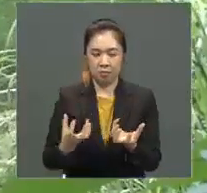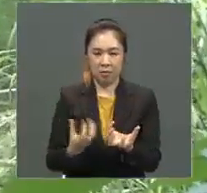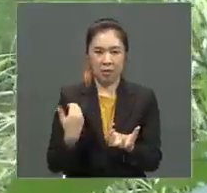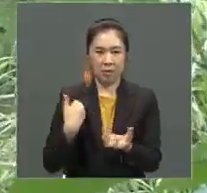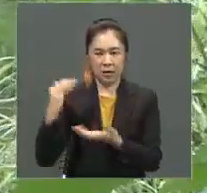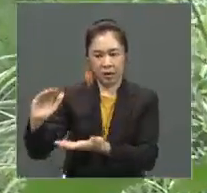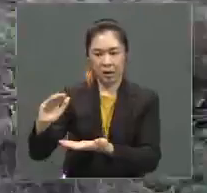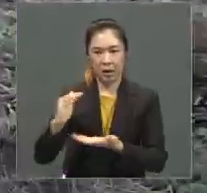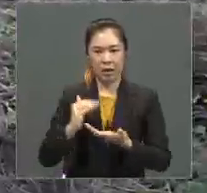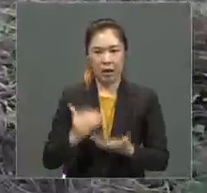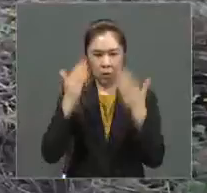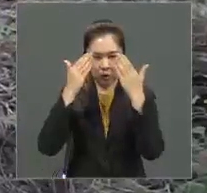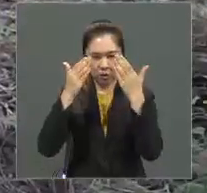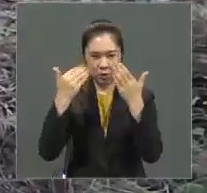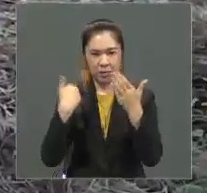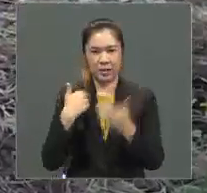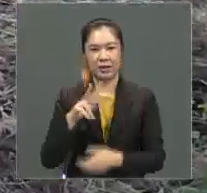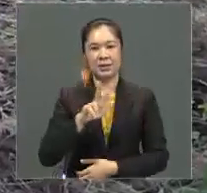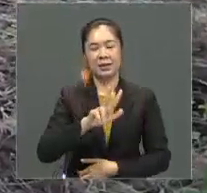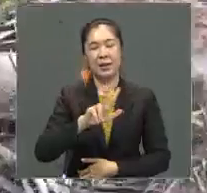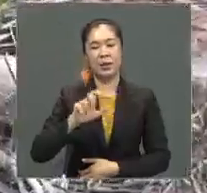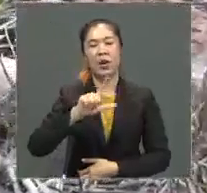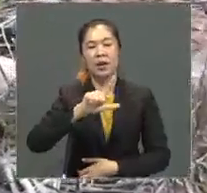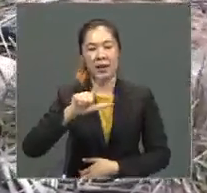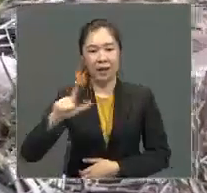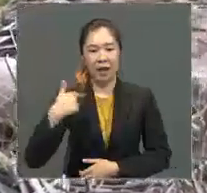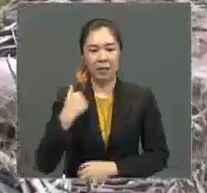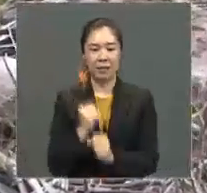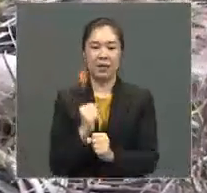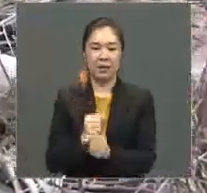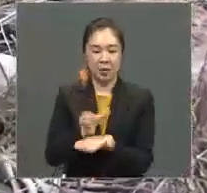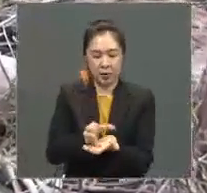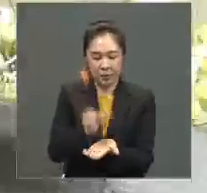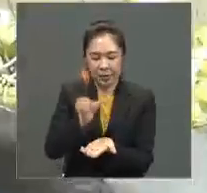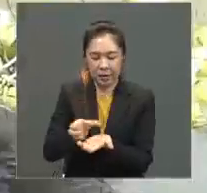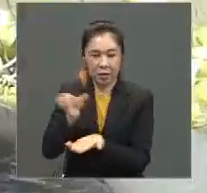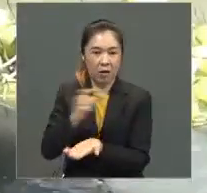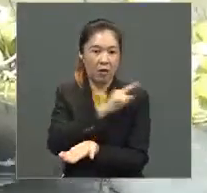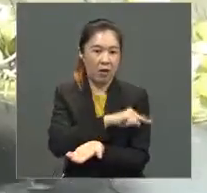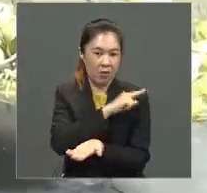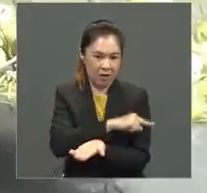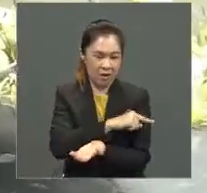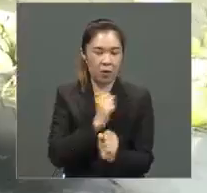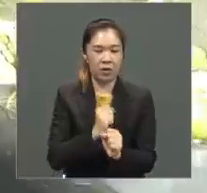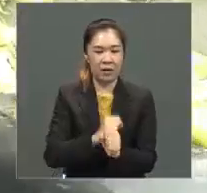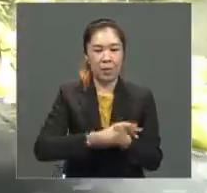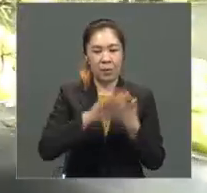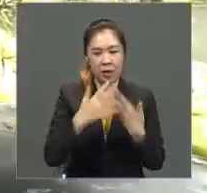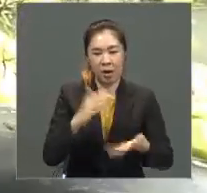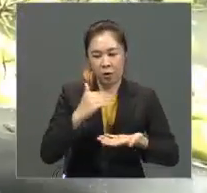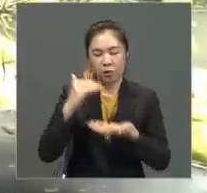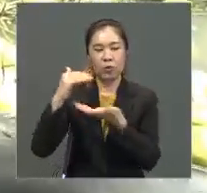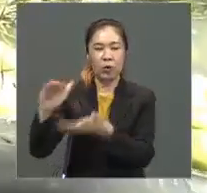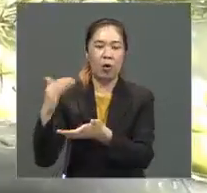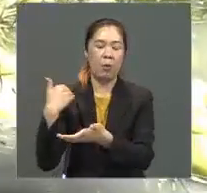ามาจากทั้งอินโดนีเซียและเวียดนามปีละ300ล้านลูกนำมาผลิตเป็นกะทิกล่องเพื่อจำหน่ายในไทยและส่งออกเป็นการผลิตในรู